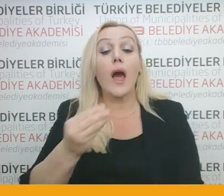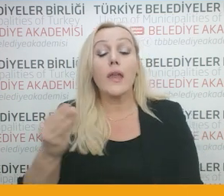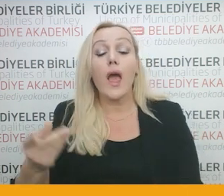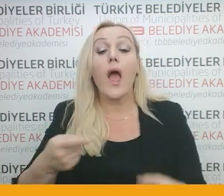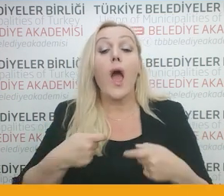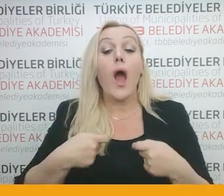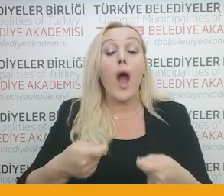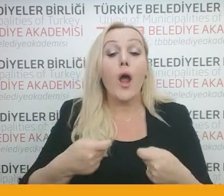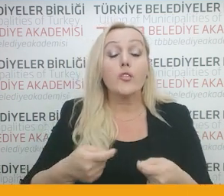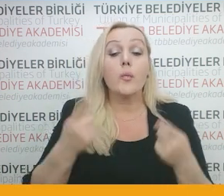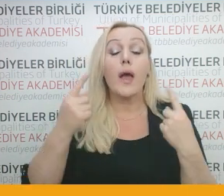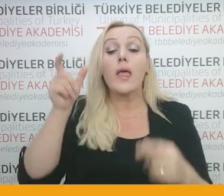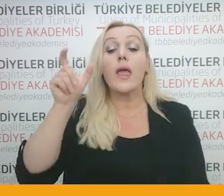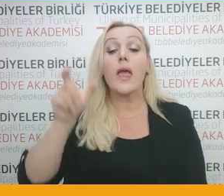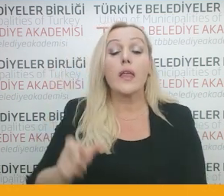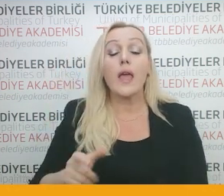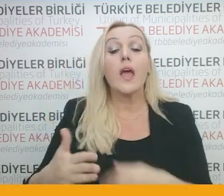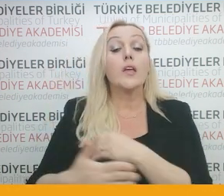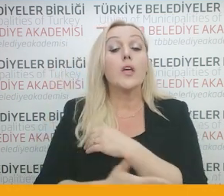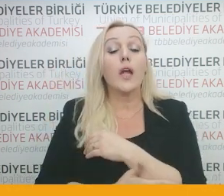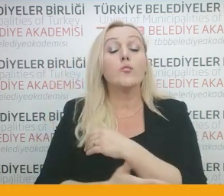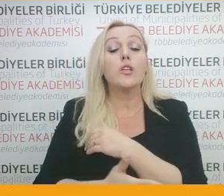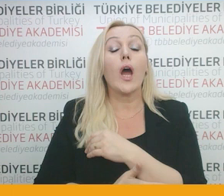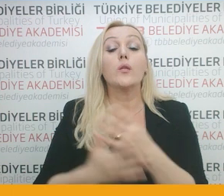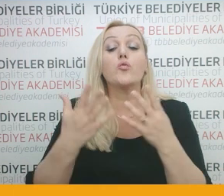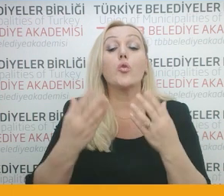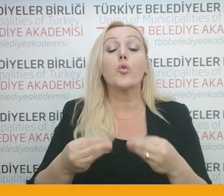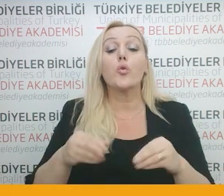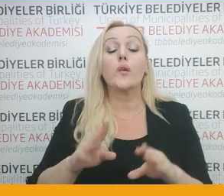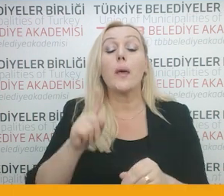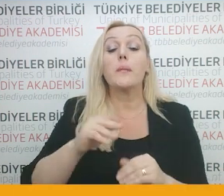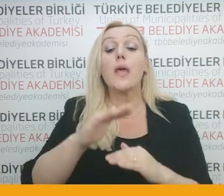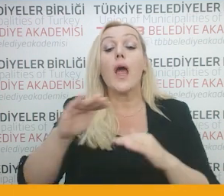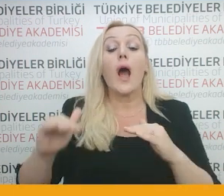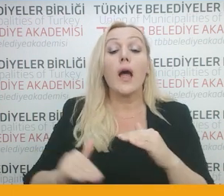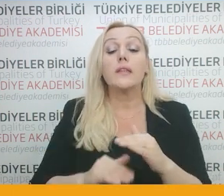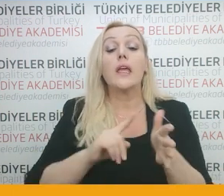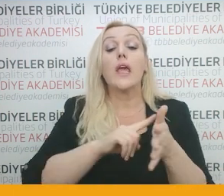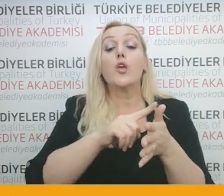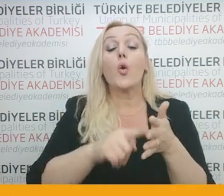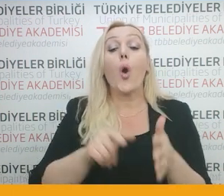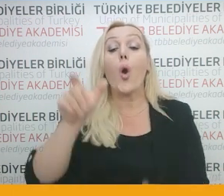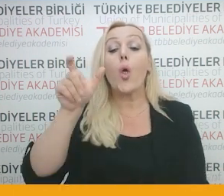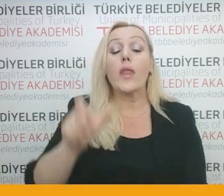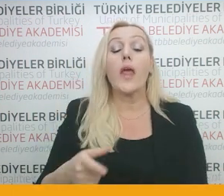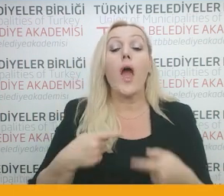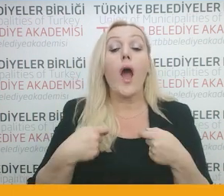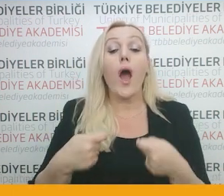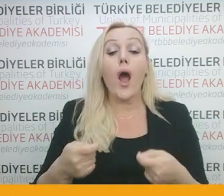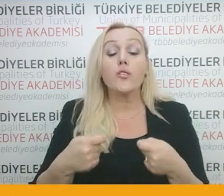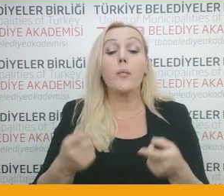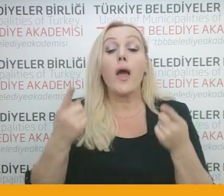yetkileri bu yetkilerinin yardımcılarına, yardımcı olmayanlar ise hiyerarşik olarak bir alt kademedeki yöneticilere harcama